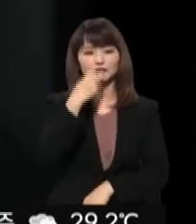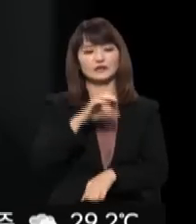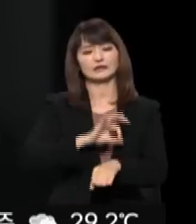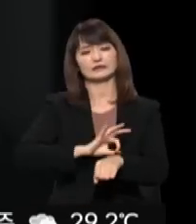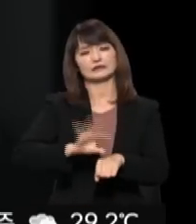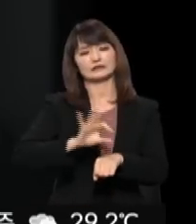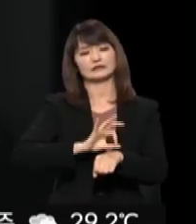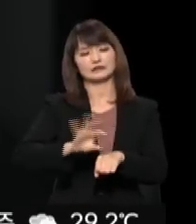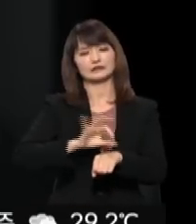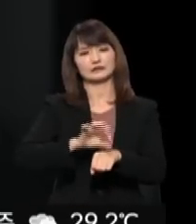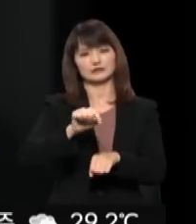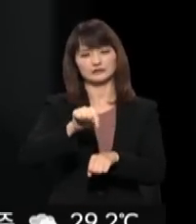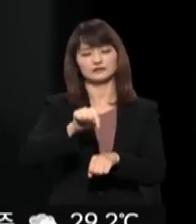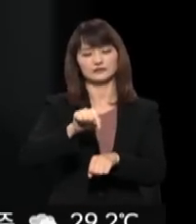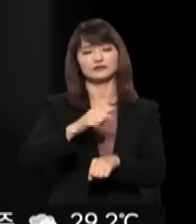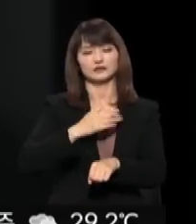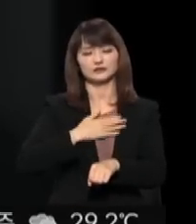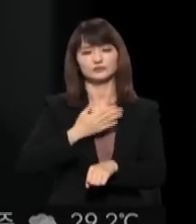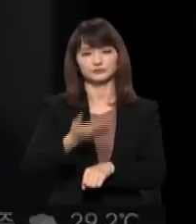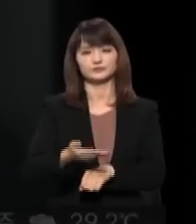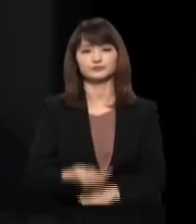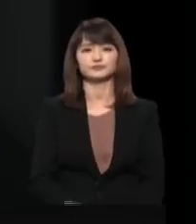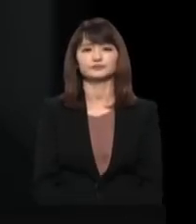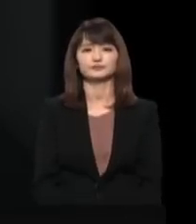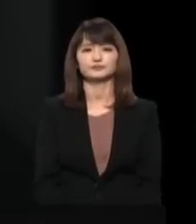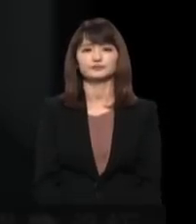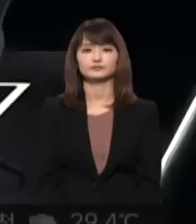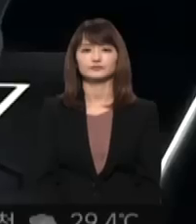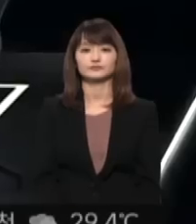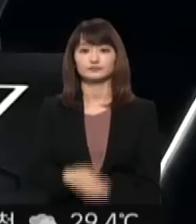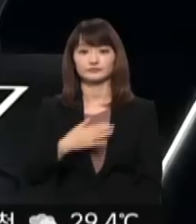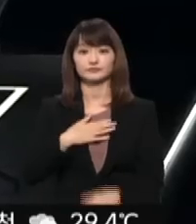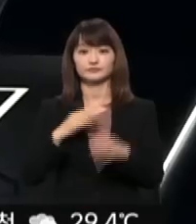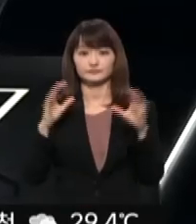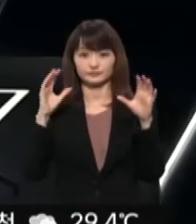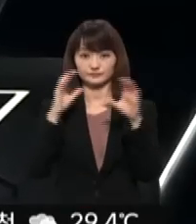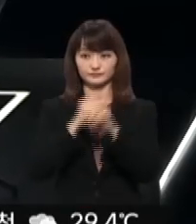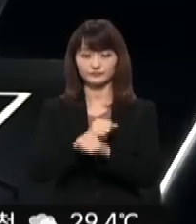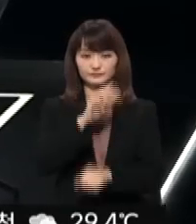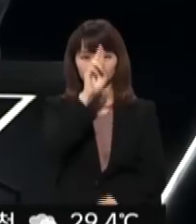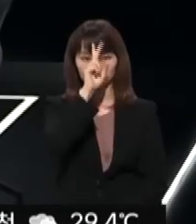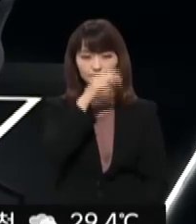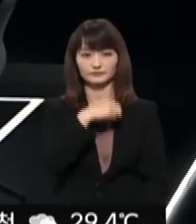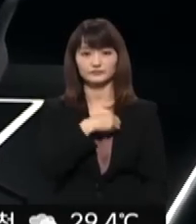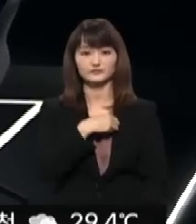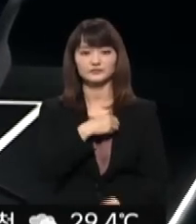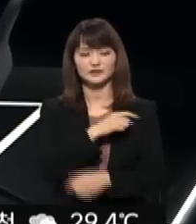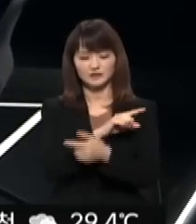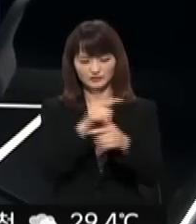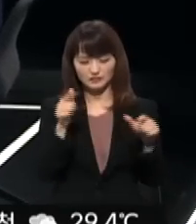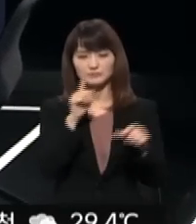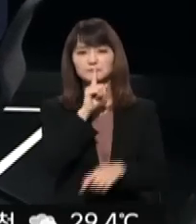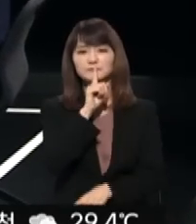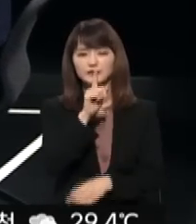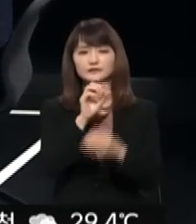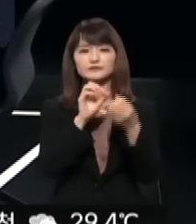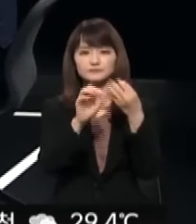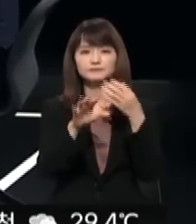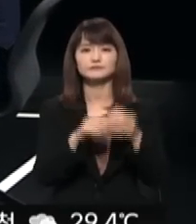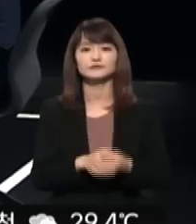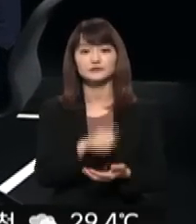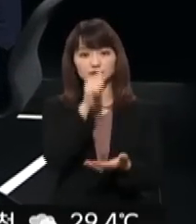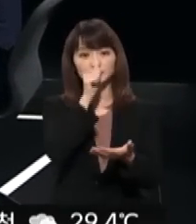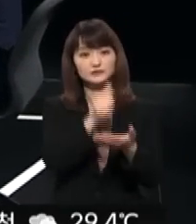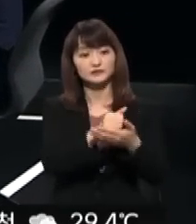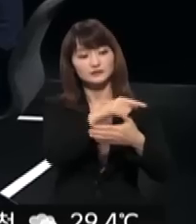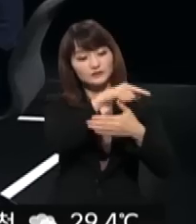이런 걸 방증하는게 아닌가 싶어요 일단 제가 정리를 좀 하겠습니다 지금 박원석 의원님이 여러 말씀을 해주셨는데 현미가